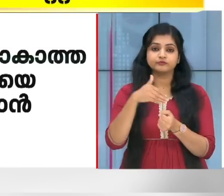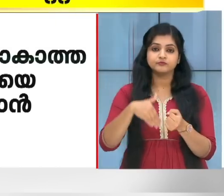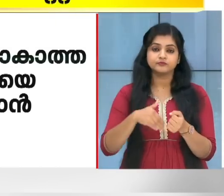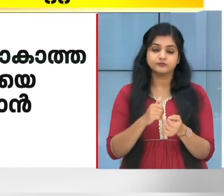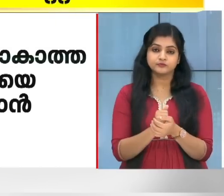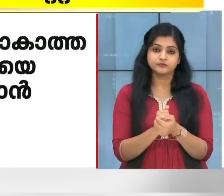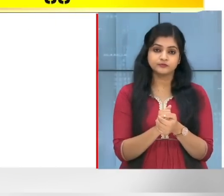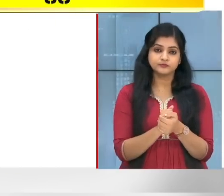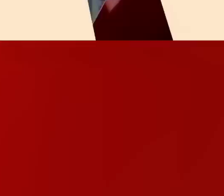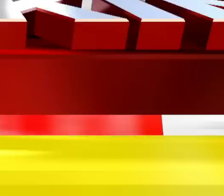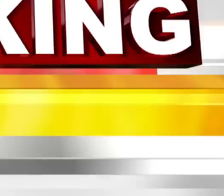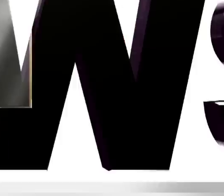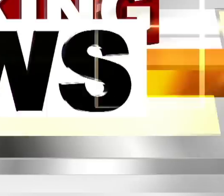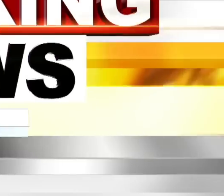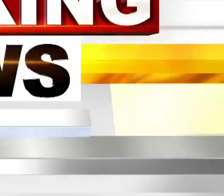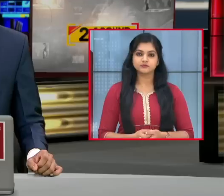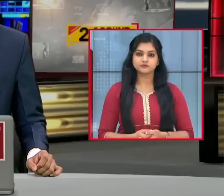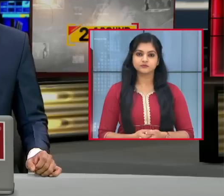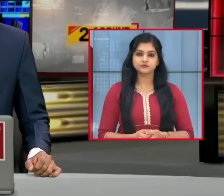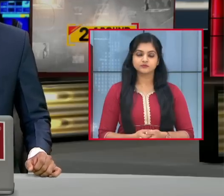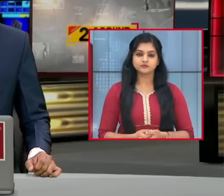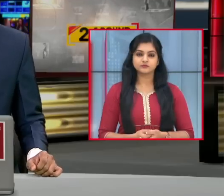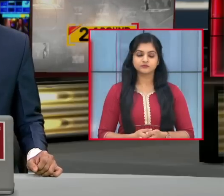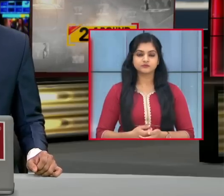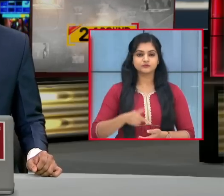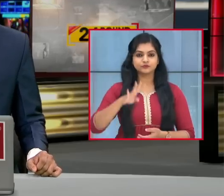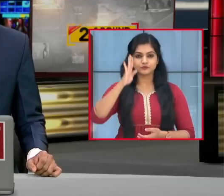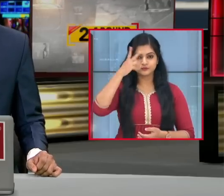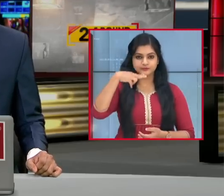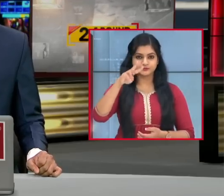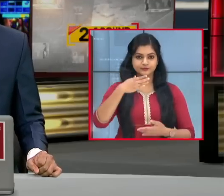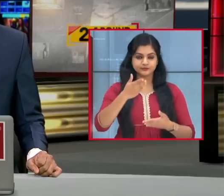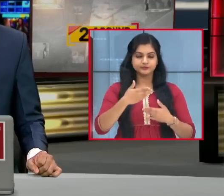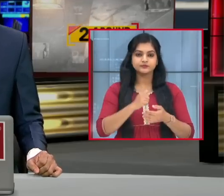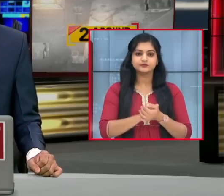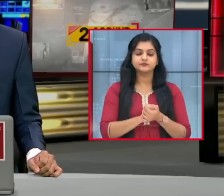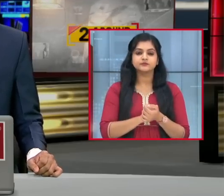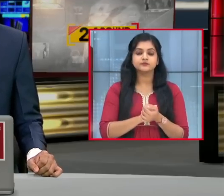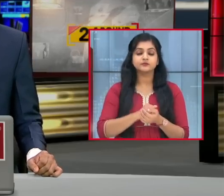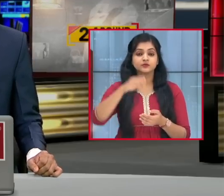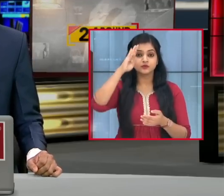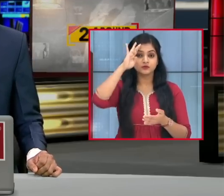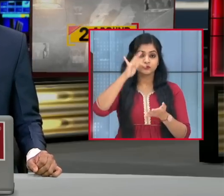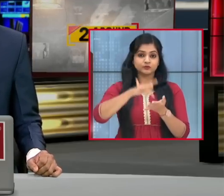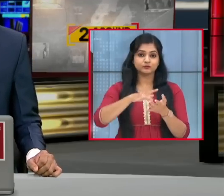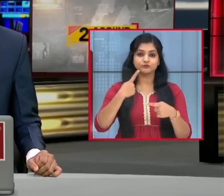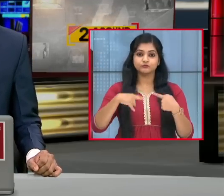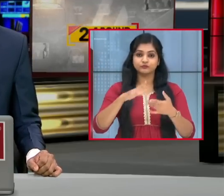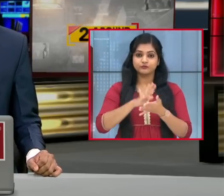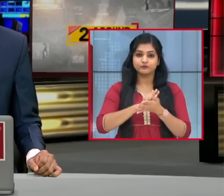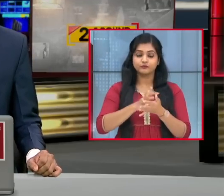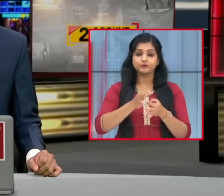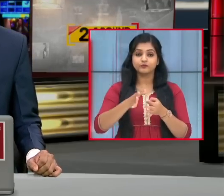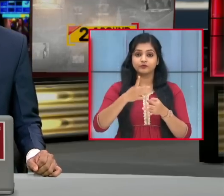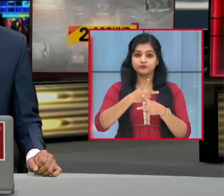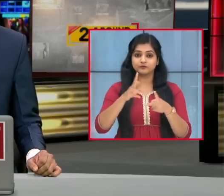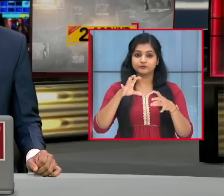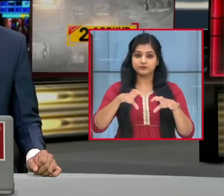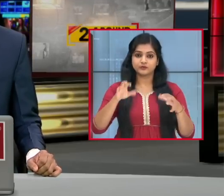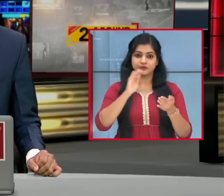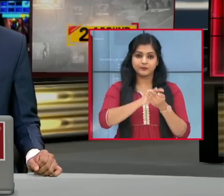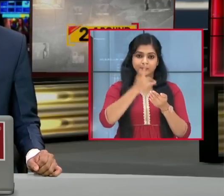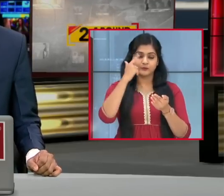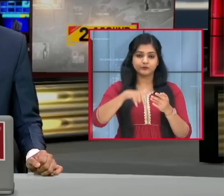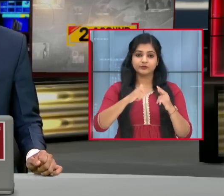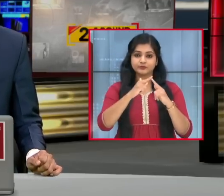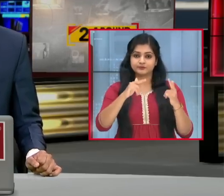ശരി, സുധിഷ ധർമ്മനാണ് വിവരങ്ങൾ നൽകിയത്. വെൽക്കം ബാക്ക്. 24 റൗണ്ട് തുടരുന്നു. തൃശൂർ പൂരം വെടിക്കെട്ടിനുള്ള സാമഗ്രികൾ സൂക്ഷിക്കുന്നതിന് സമീപത്തെ